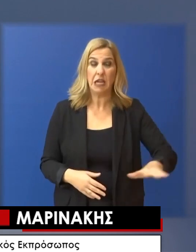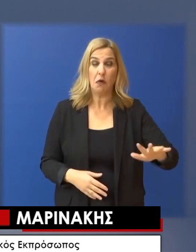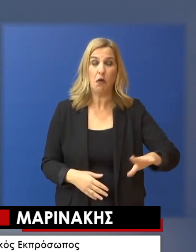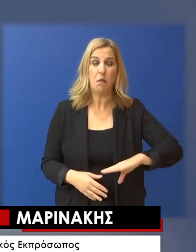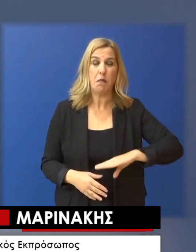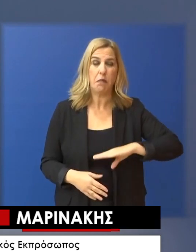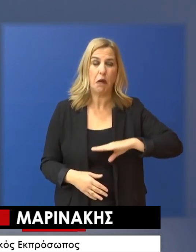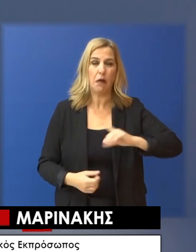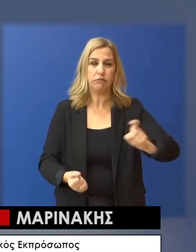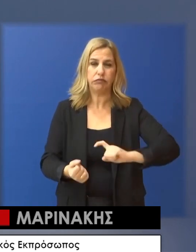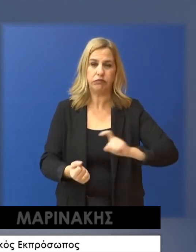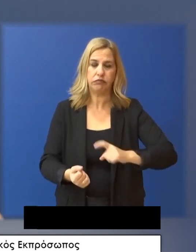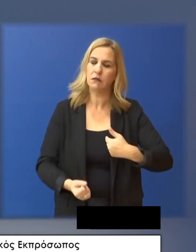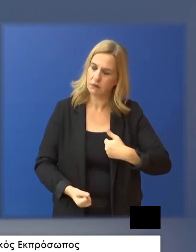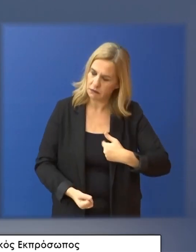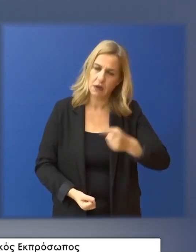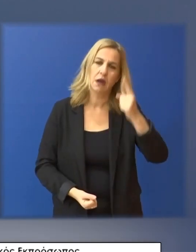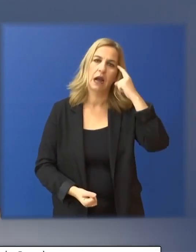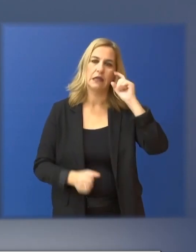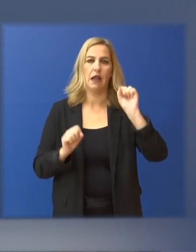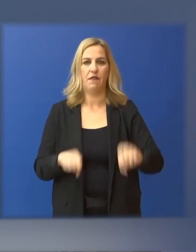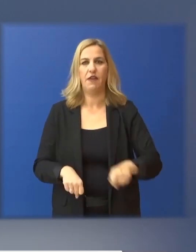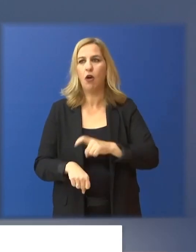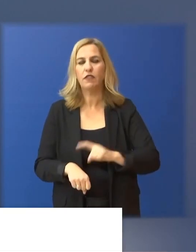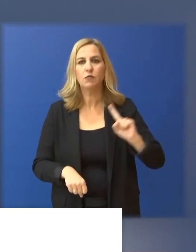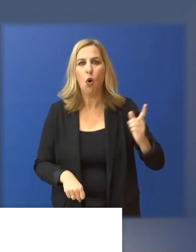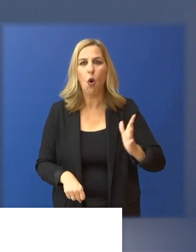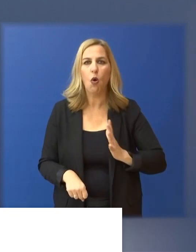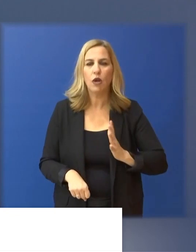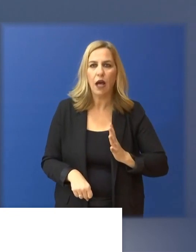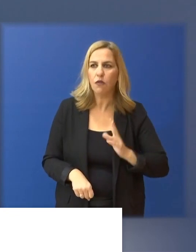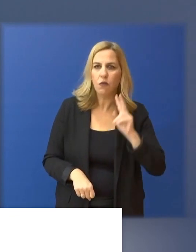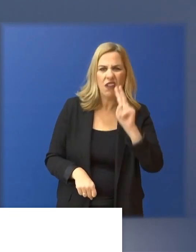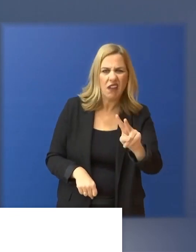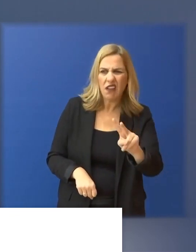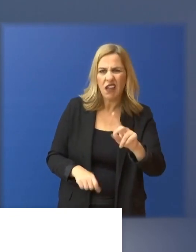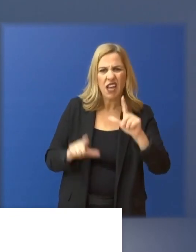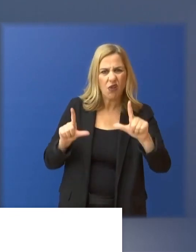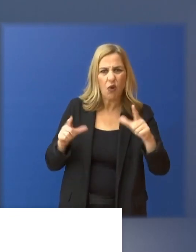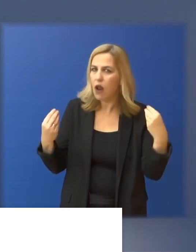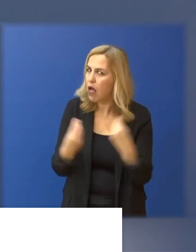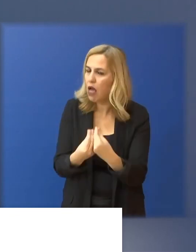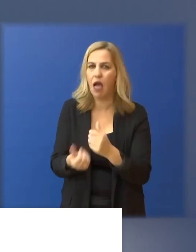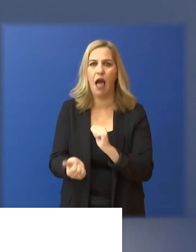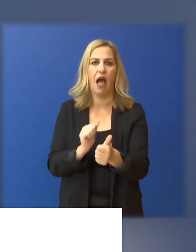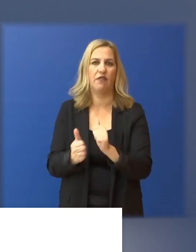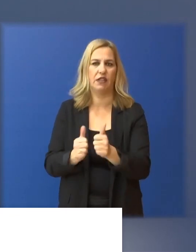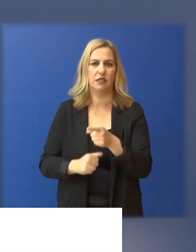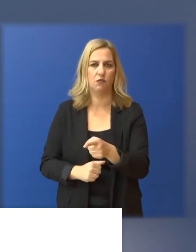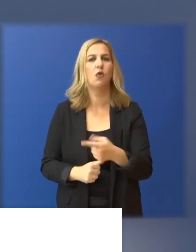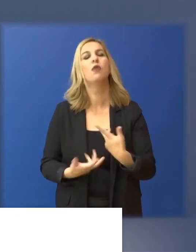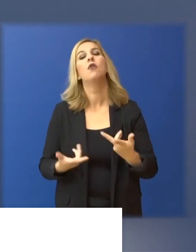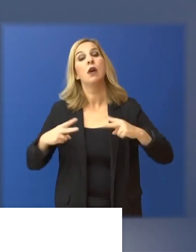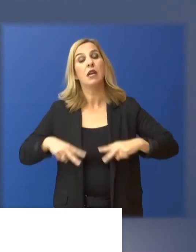των υγιό σκεπτόμενων πολιτών μπροστά σε εικόνες που δεν παραπέμπουν σε αθλητισμό η κυβέρνηση από την πρώτη στιγμή έχει